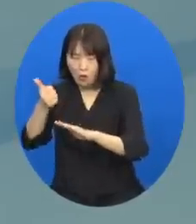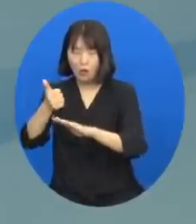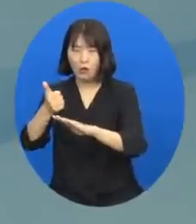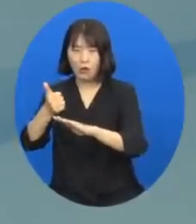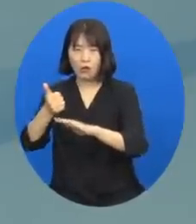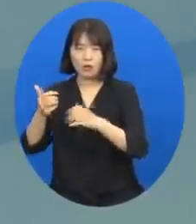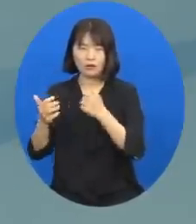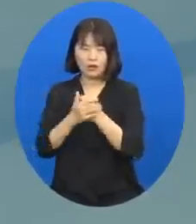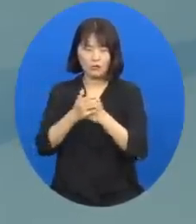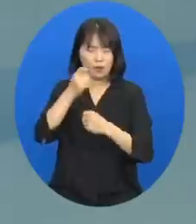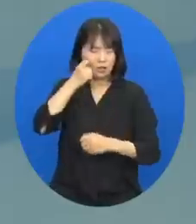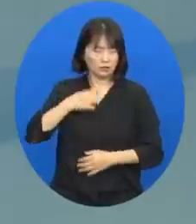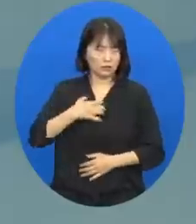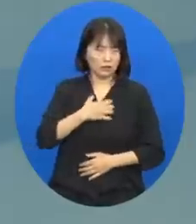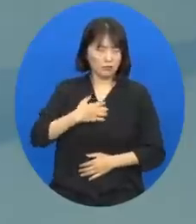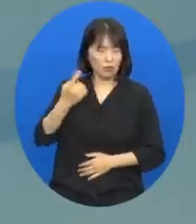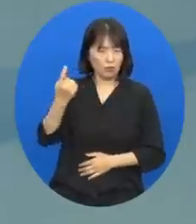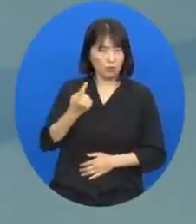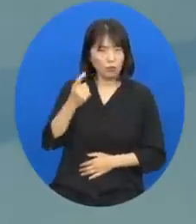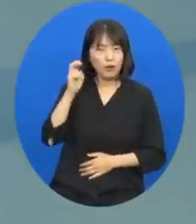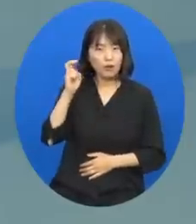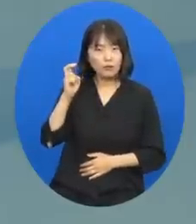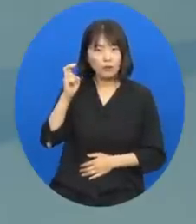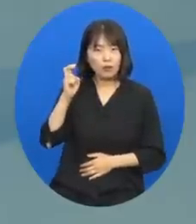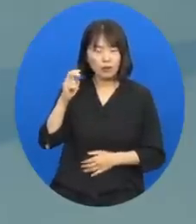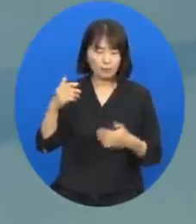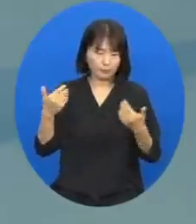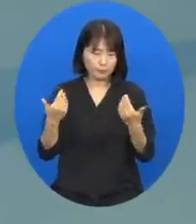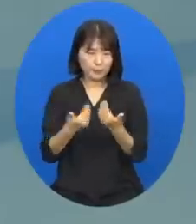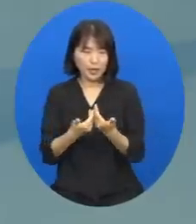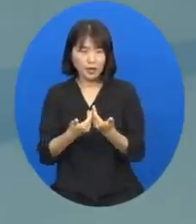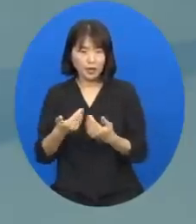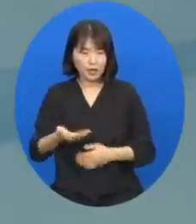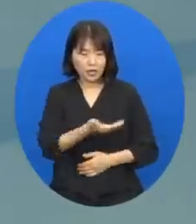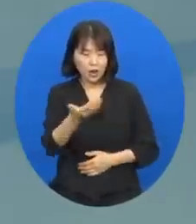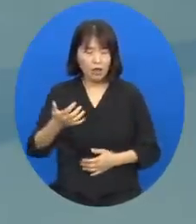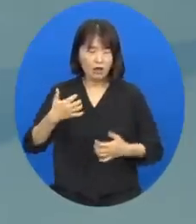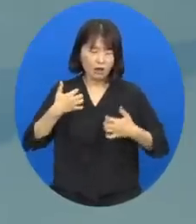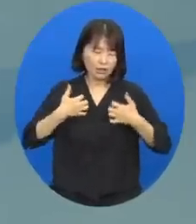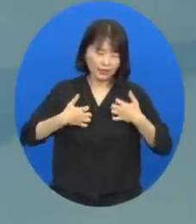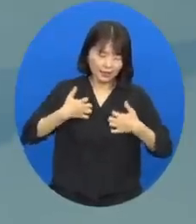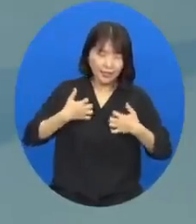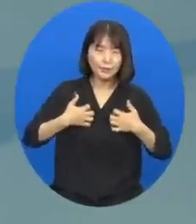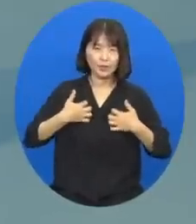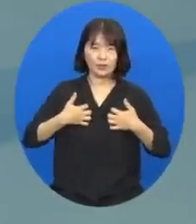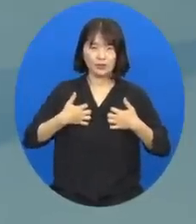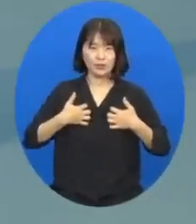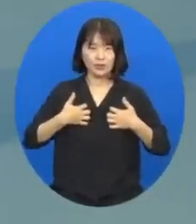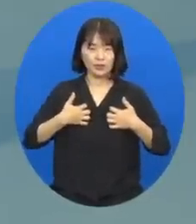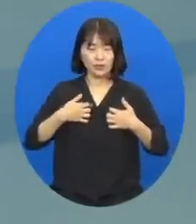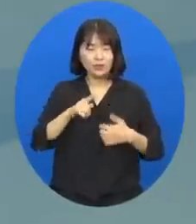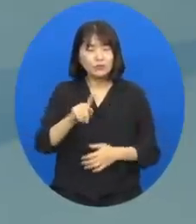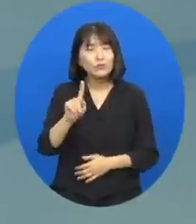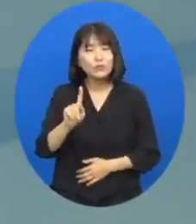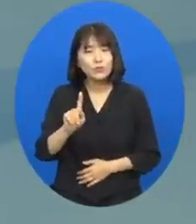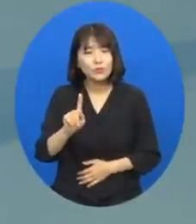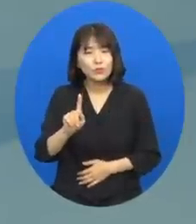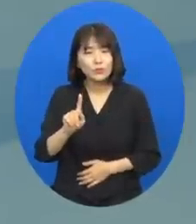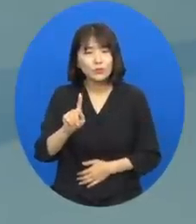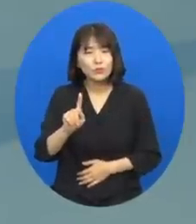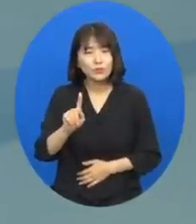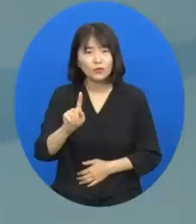기술 파진 않으셨습니까 반대로 여러분이 기뻐했던 뭔가 좀 기분이 좋았던 것은 무엇이죠